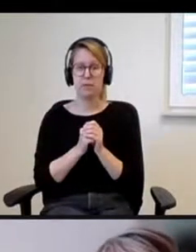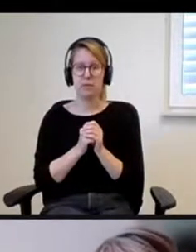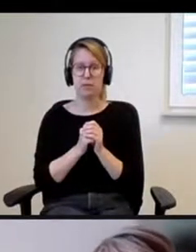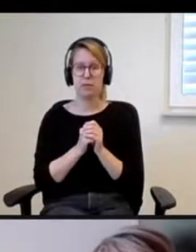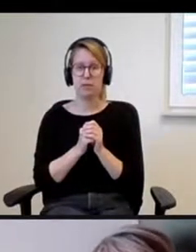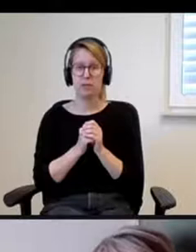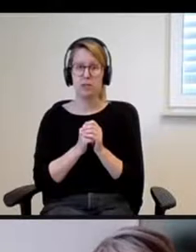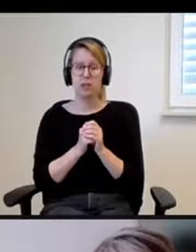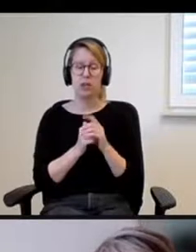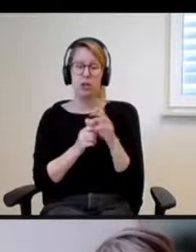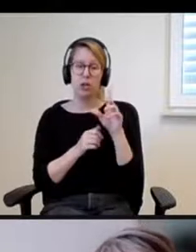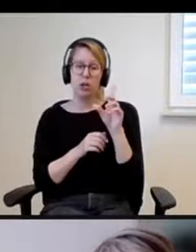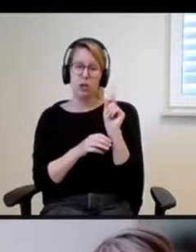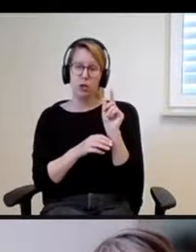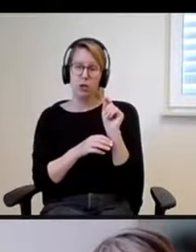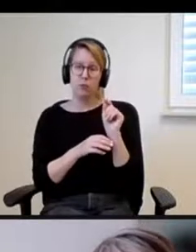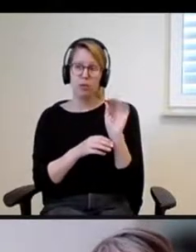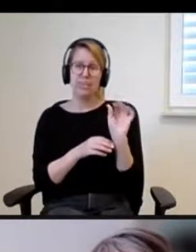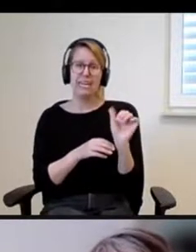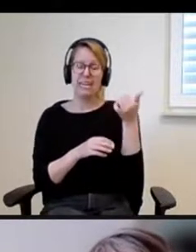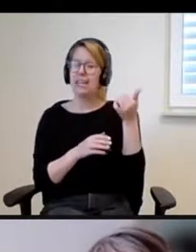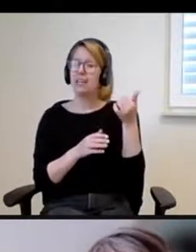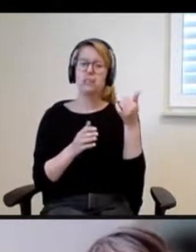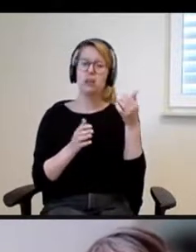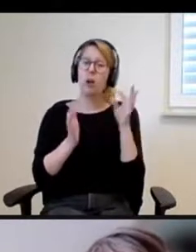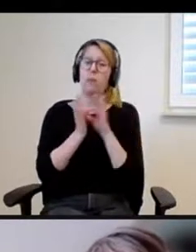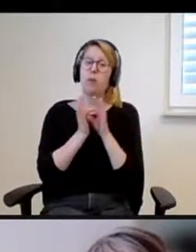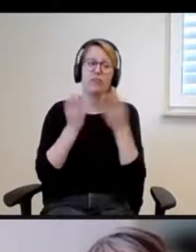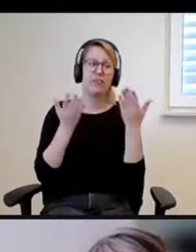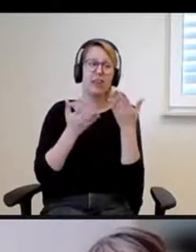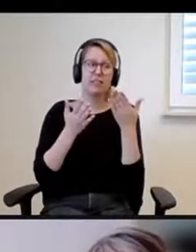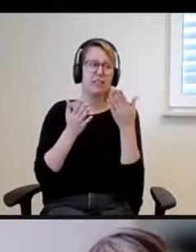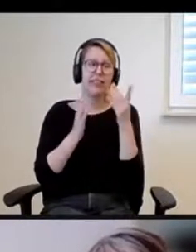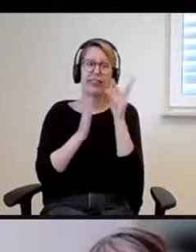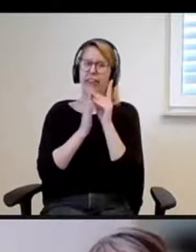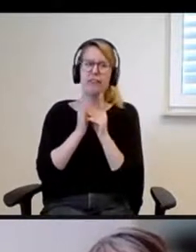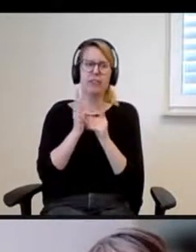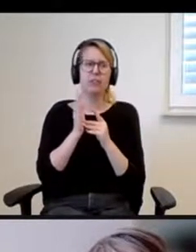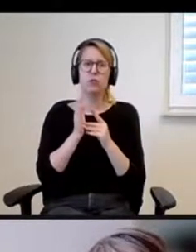je regarde depuis 2008 où je suis à la ville de Luxembourg,